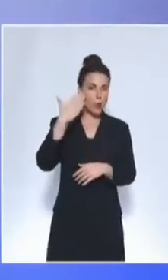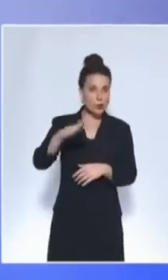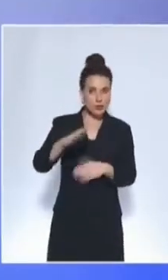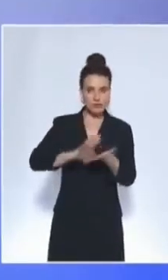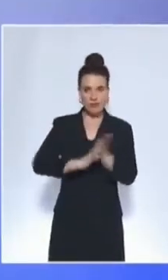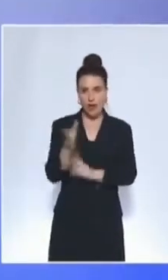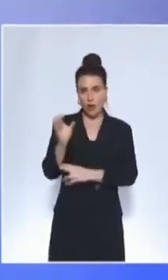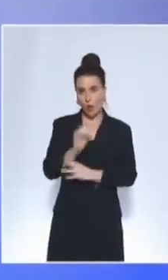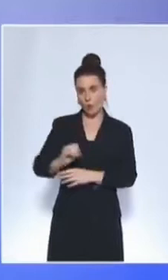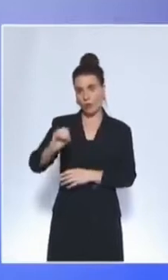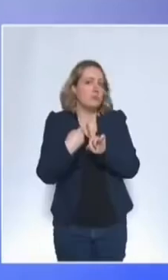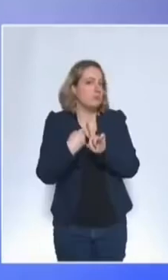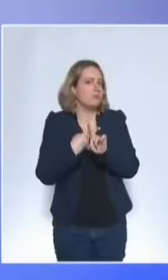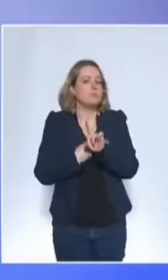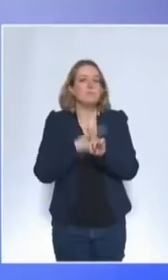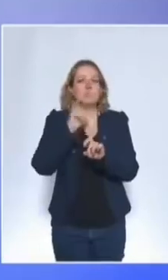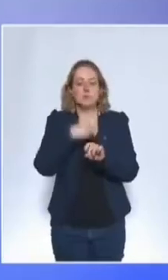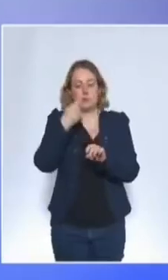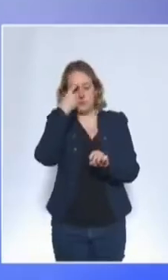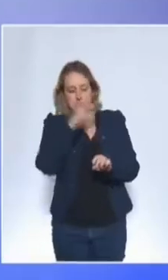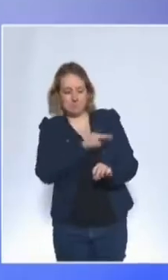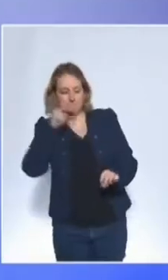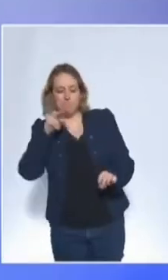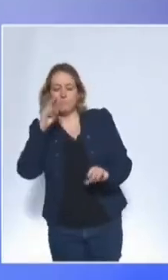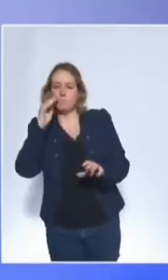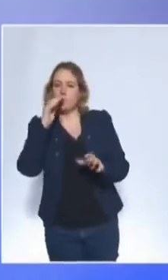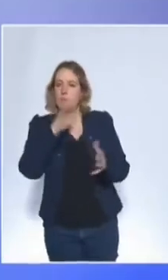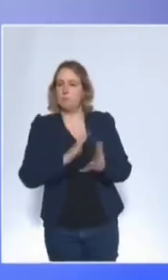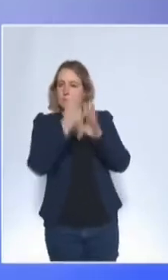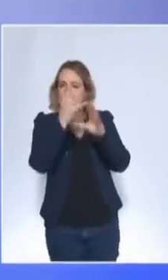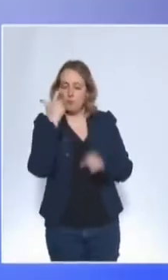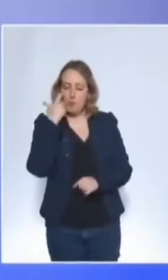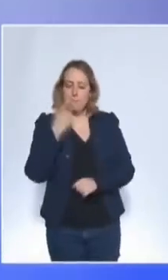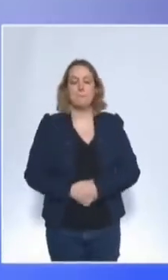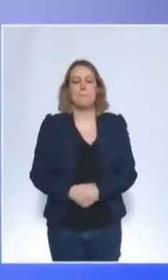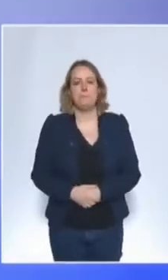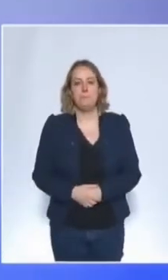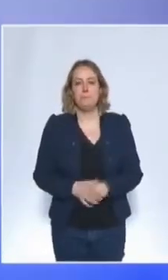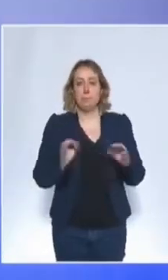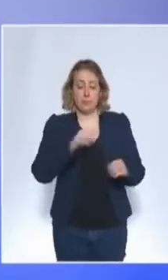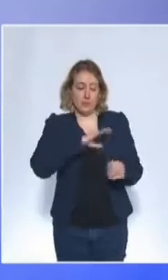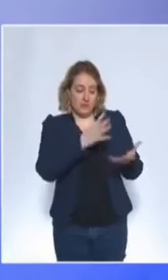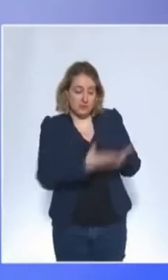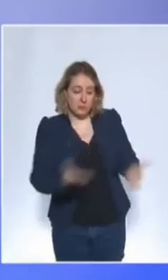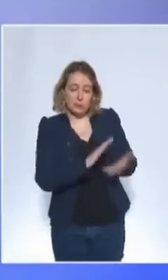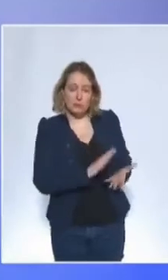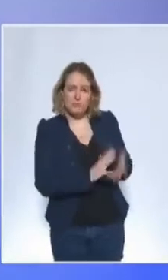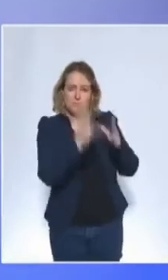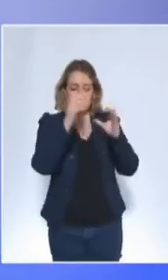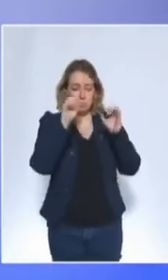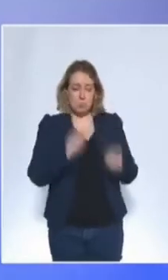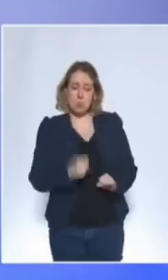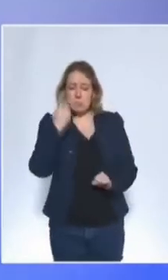que ses prédécesseurs l'évolution de la situation nous permet d'envisager un allègement des